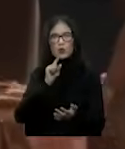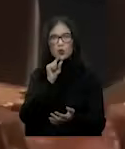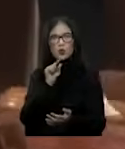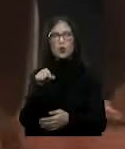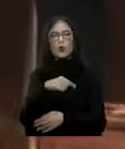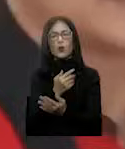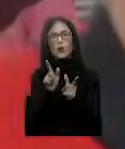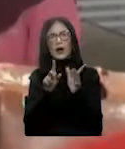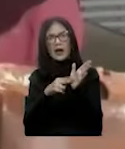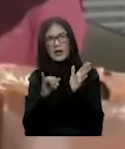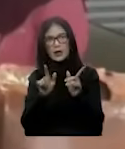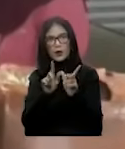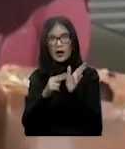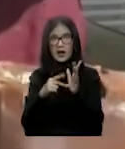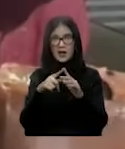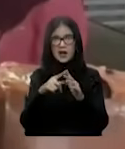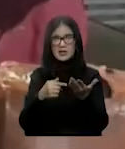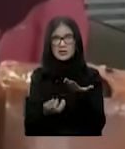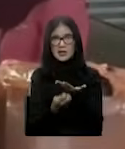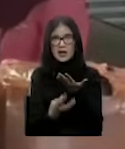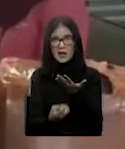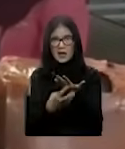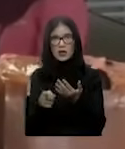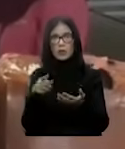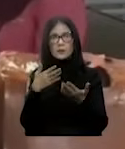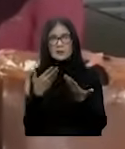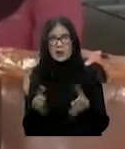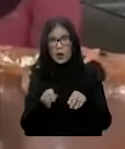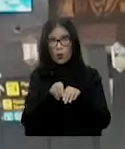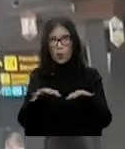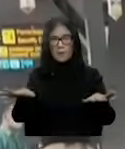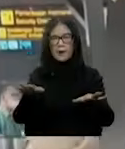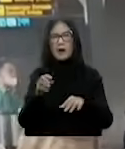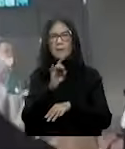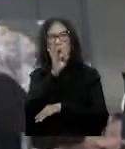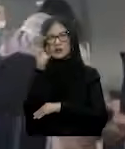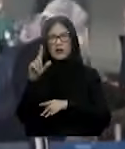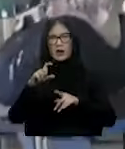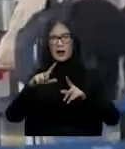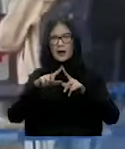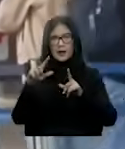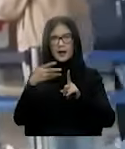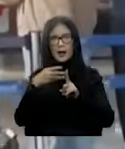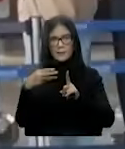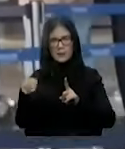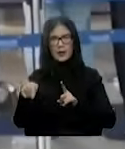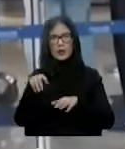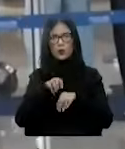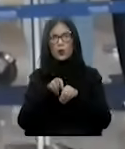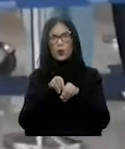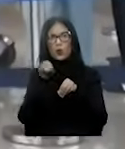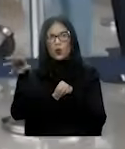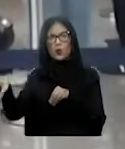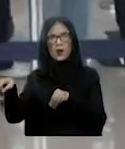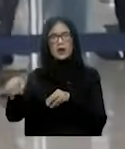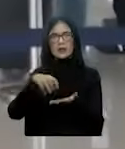bagi WNI dan juga WNA. Screening ini diterapkan pasca mewabahnya varian Clade LB di luar kawasan Afrika